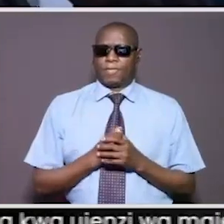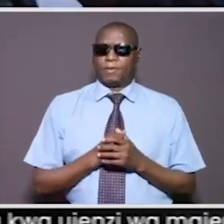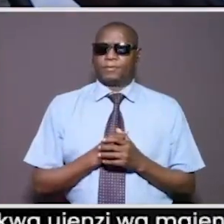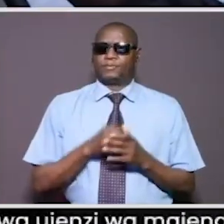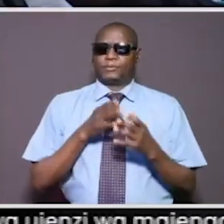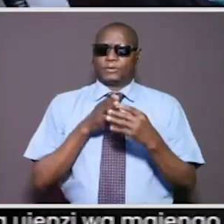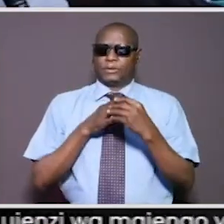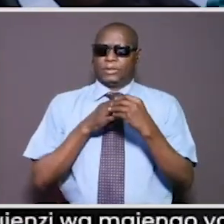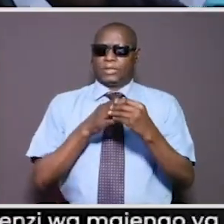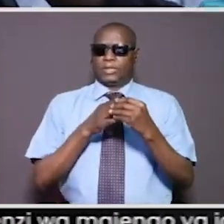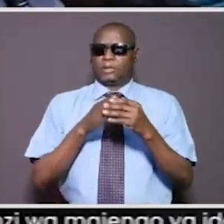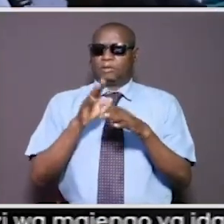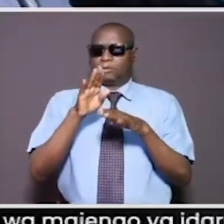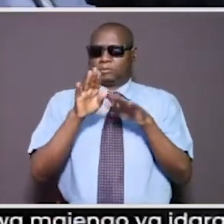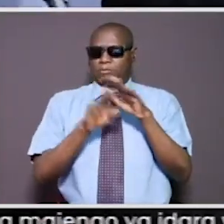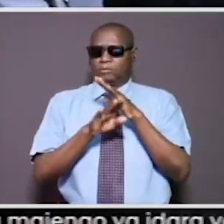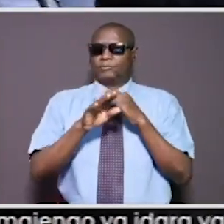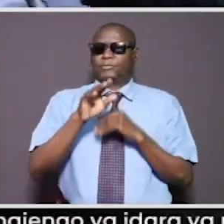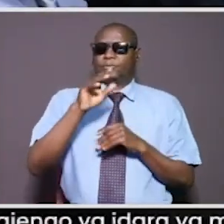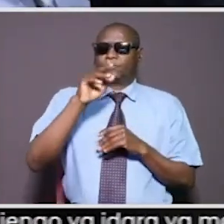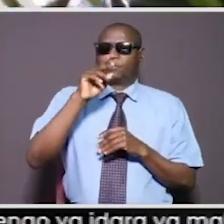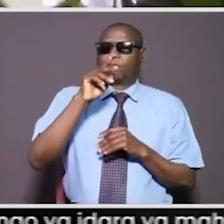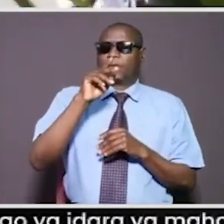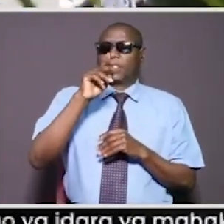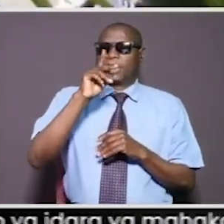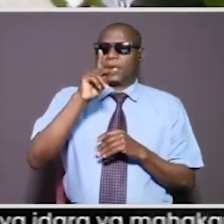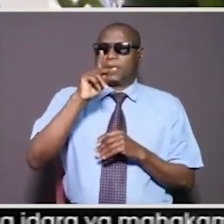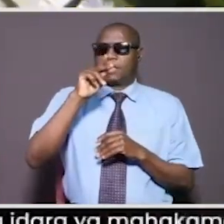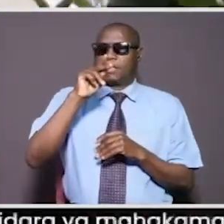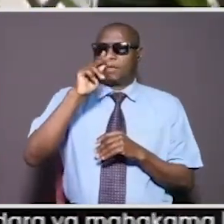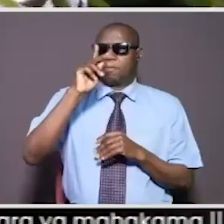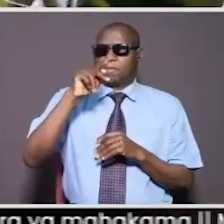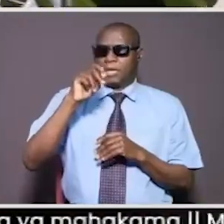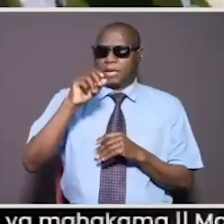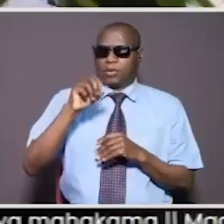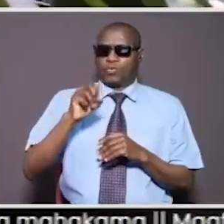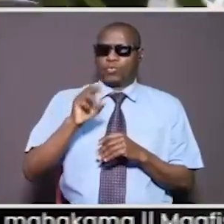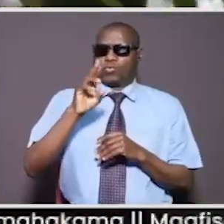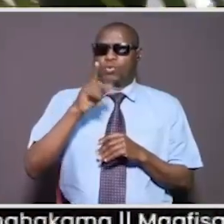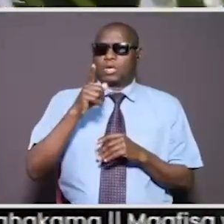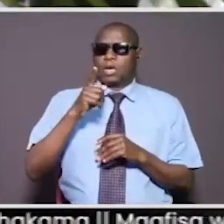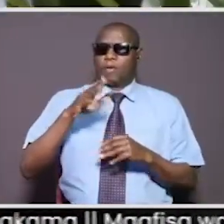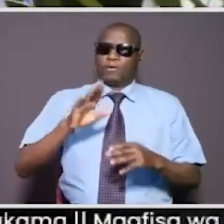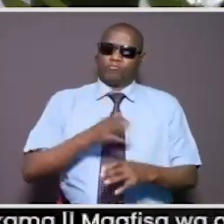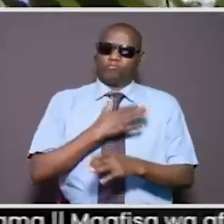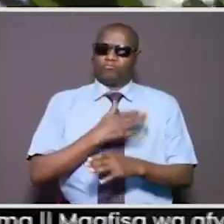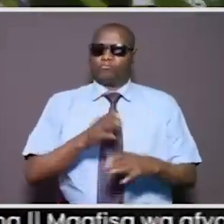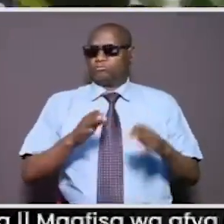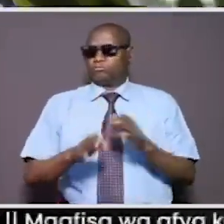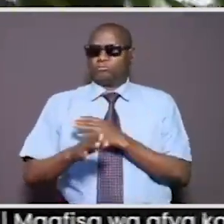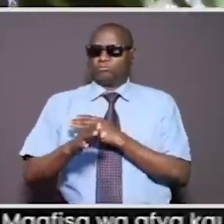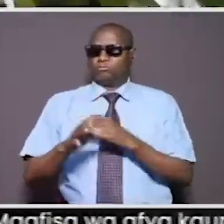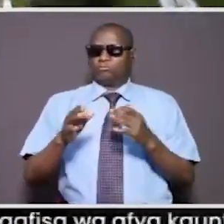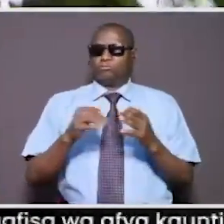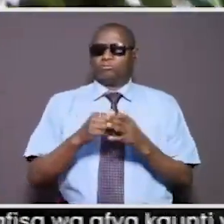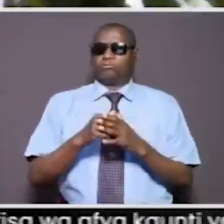Wakiongozwa na katibu mkuu wa KMPDU Davji Atela, wahudumu hao walijihusisha na nyimbo za kumshurutisha mwenyekiti wa baraza